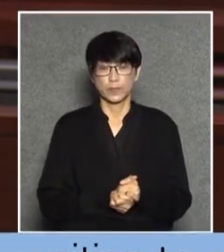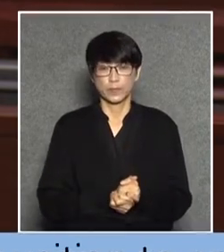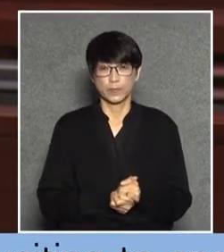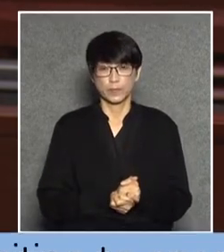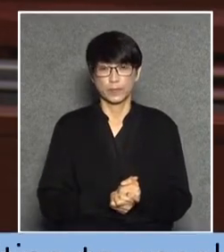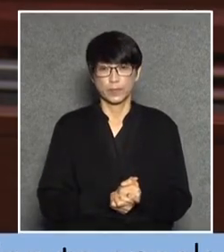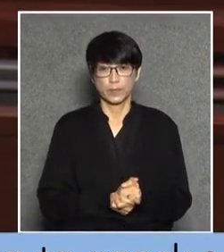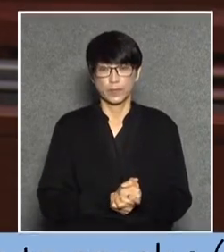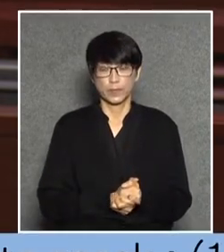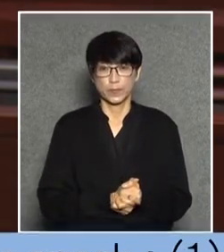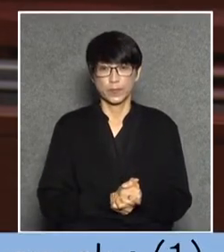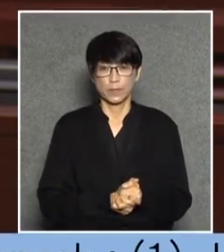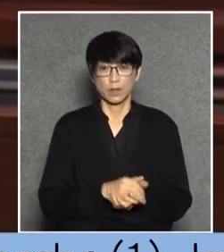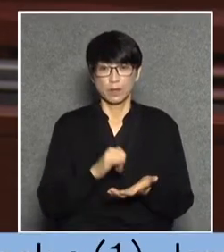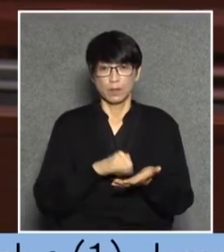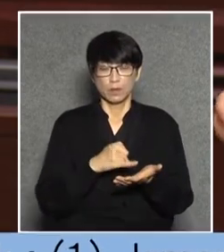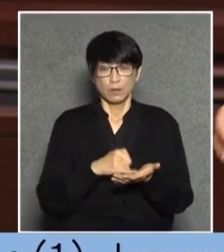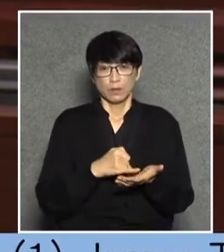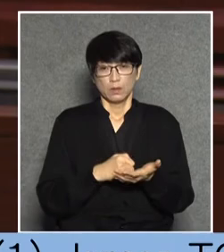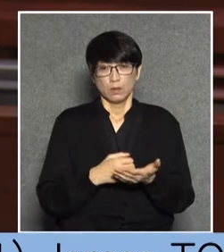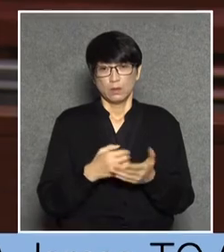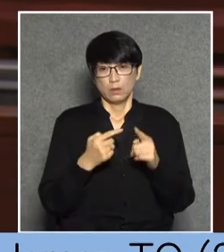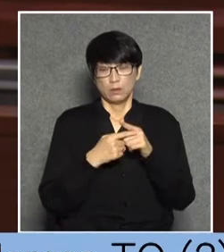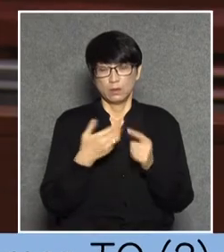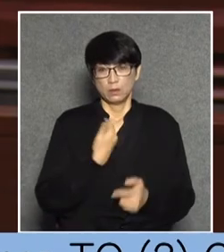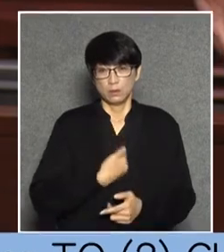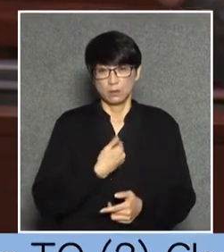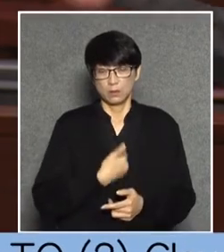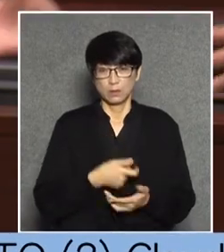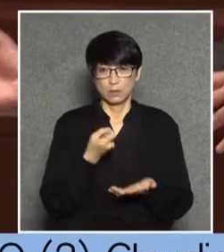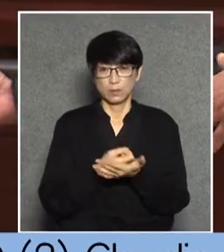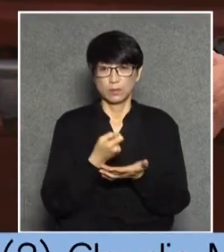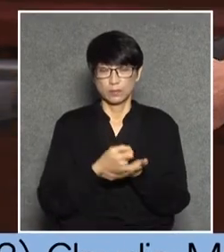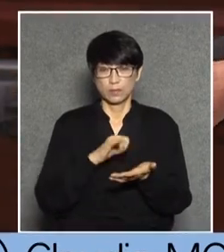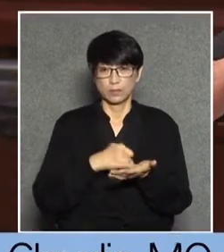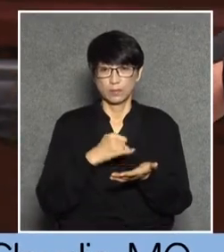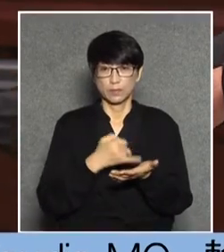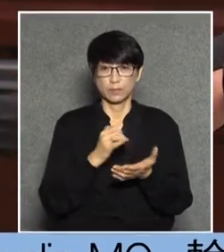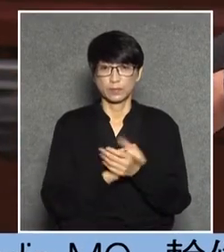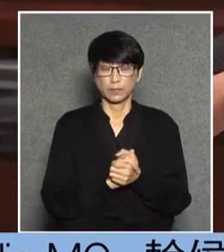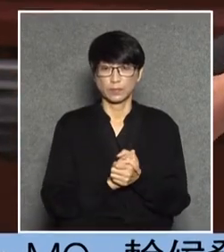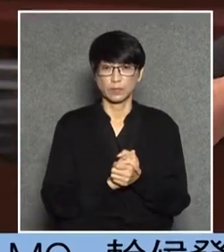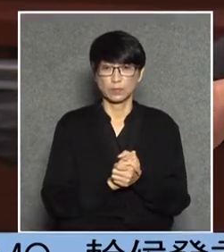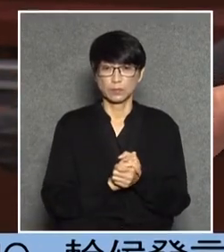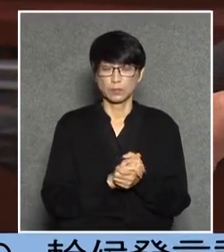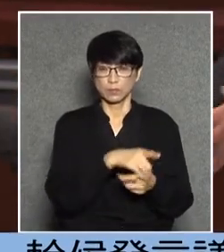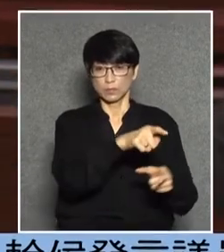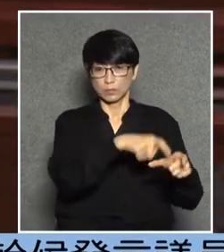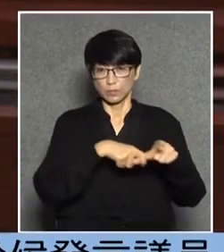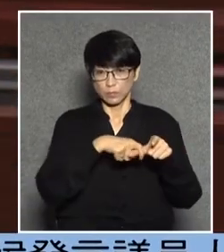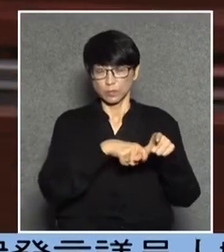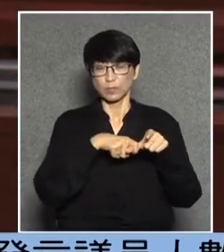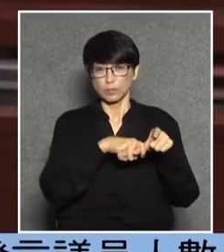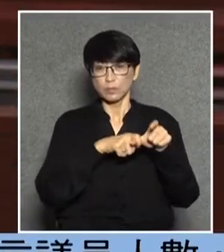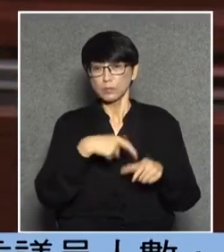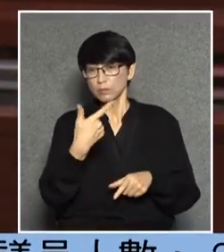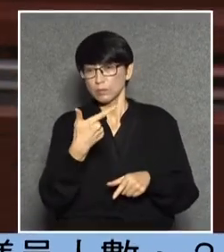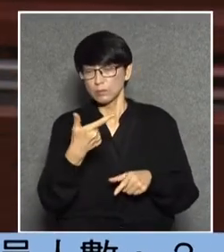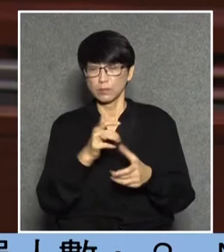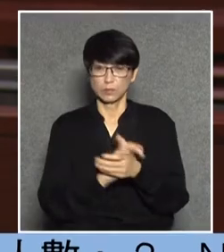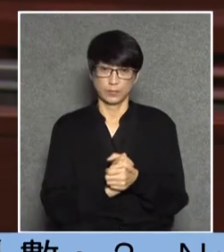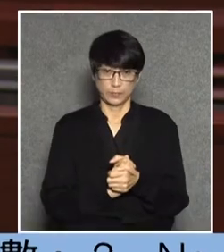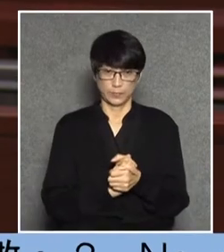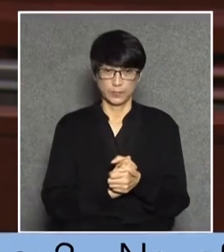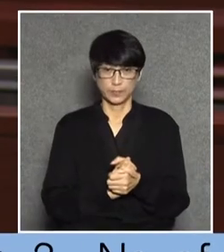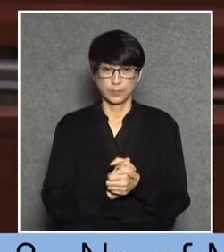民嘅義務，我哋喺度整一個低税嘅天堂，俾嗰班揾到盤滿缽滿嘅人落嚟，